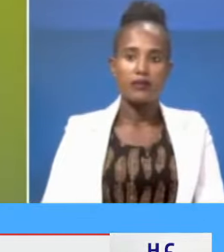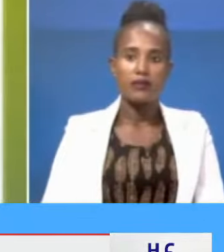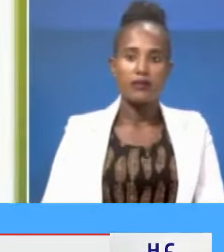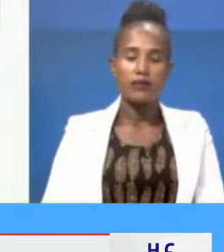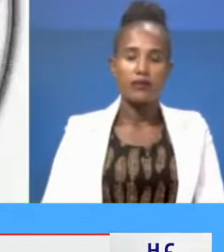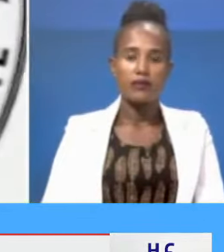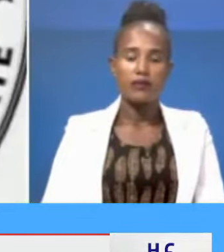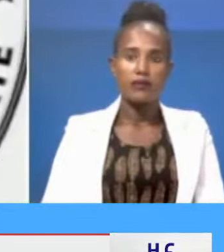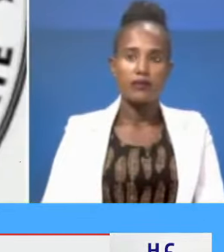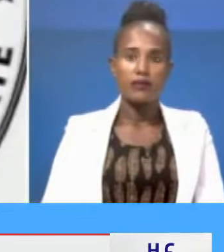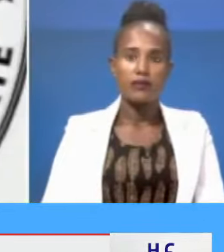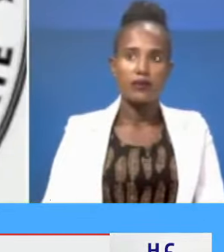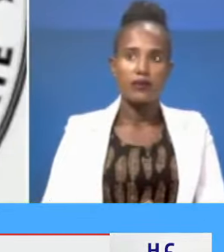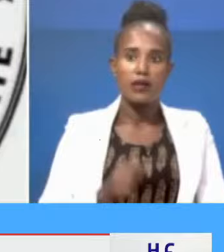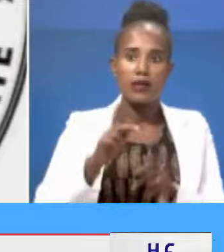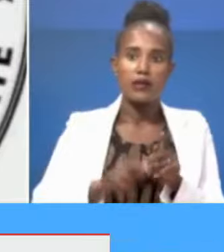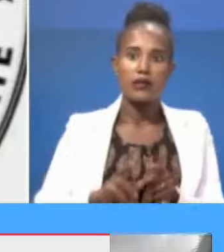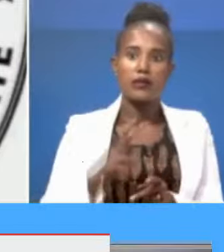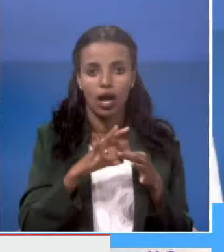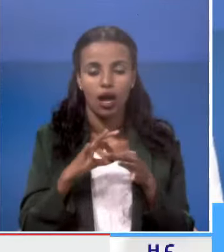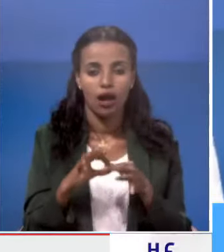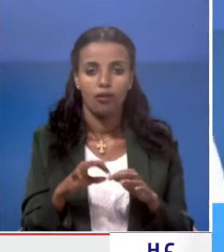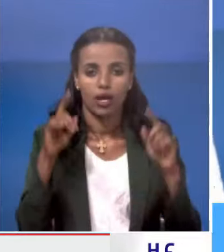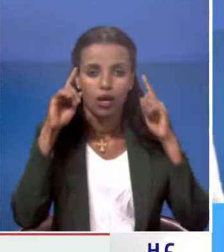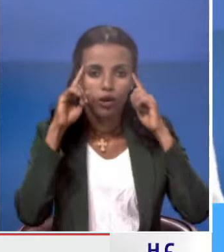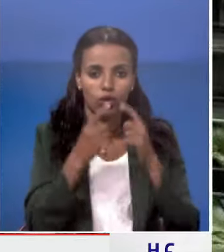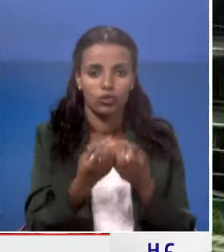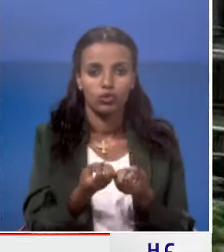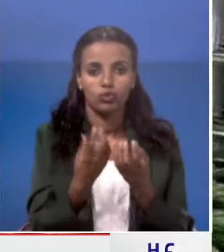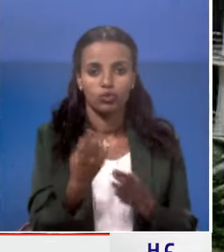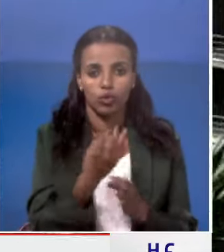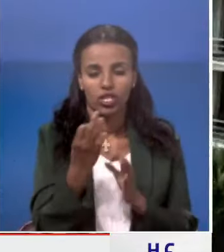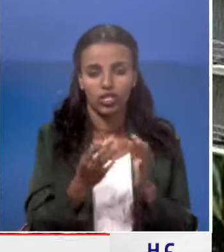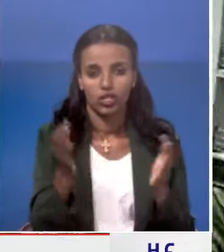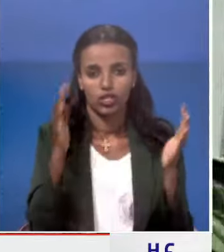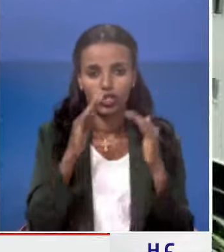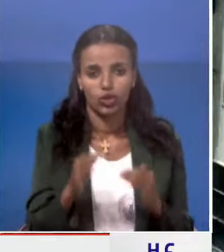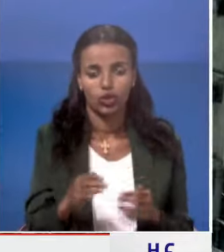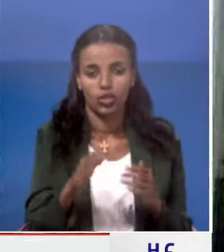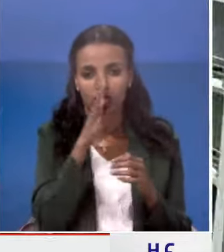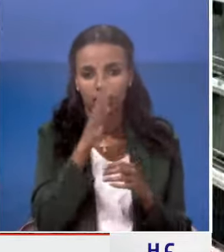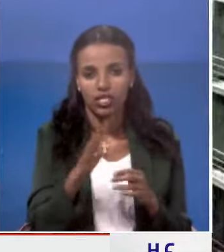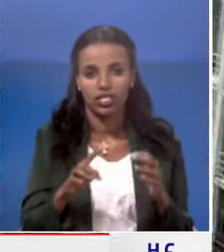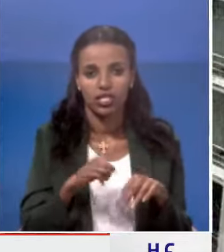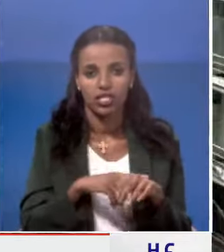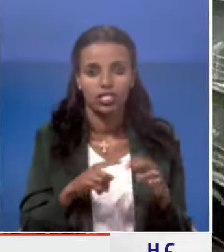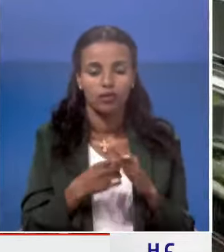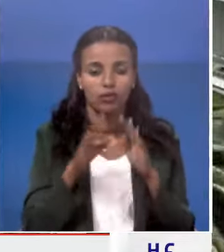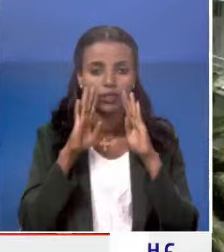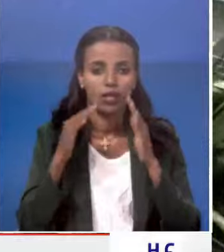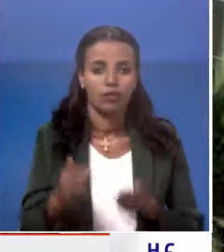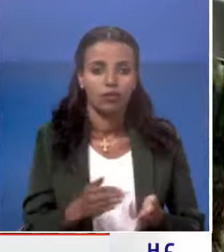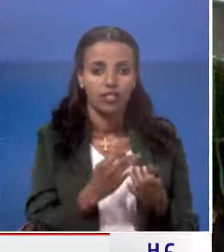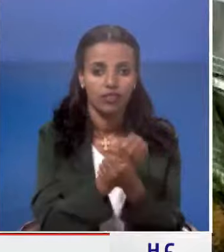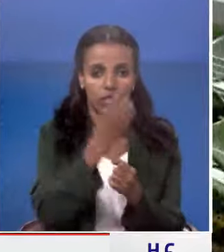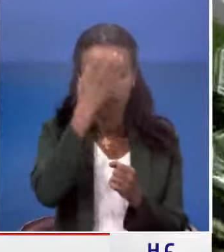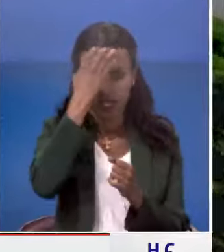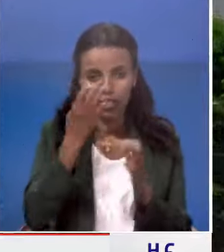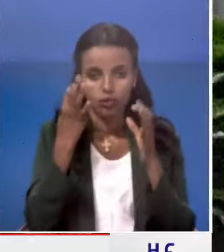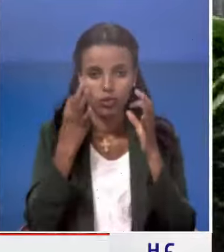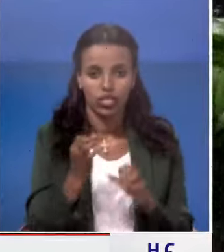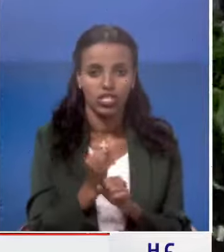ጊዜ ጀምሮ የደረሰው ማህበራዊ ቀውስ አይነተ ብዙ መሆኑን ነው የገለጸው። ችግሩ ከተከሰተ ጊዜ ጀምሮ በሰላማዊ መንገድ እንዲፈታ መንግስት